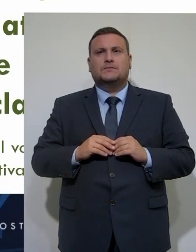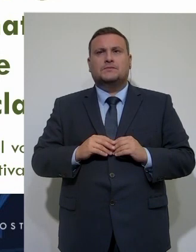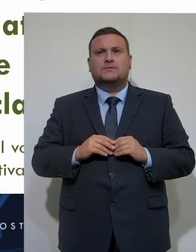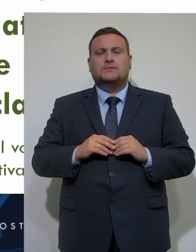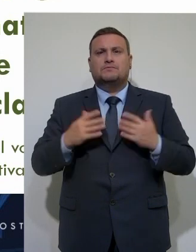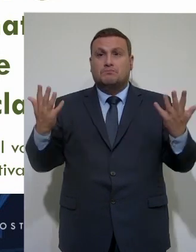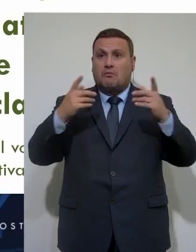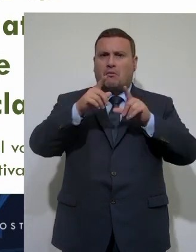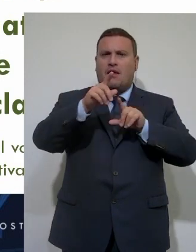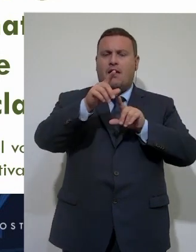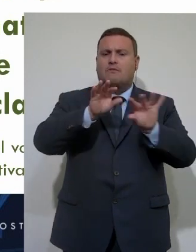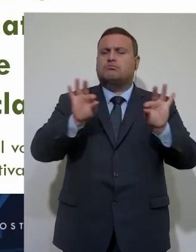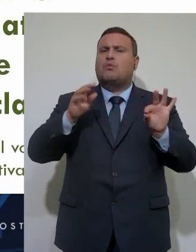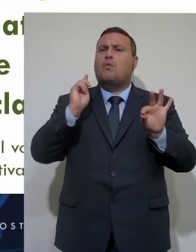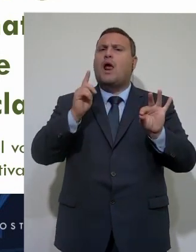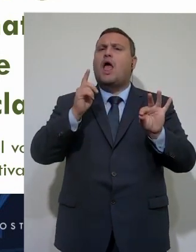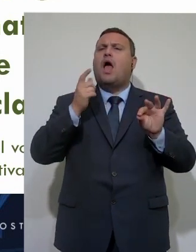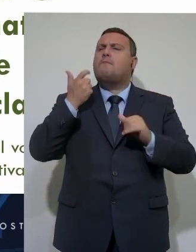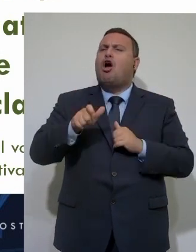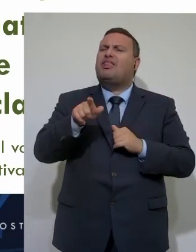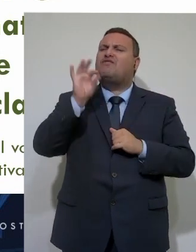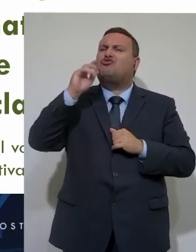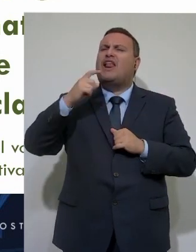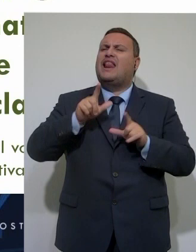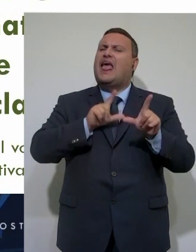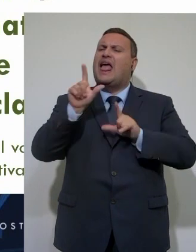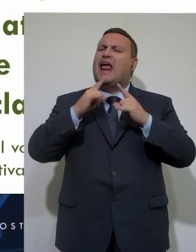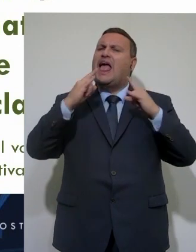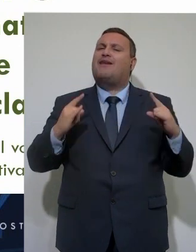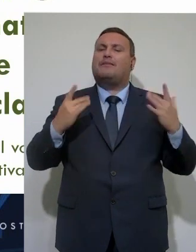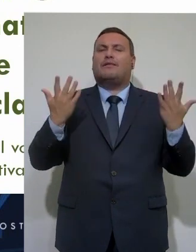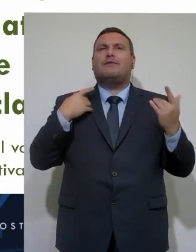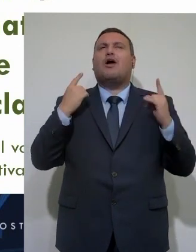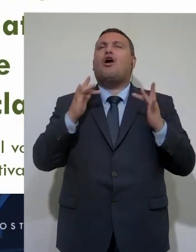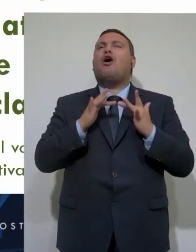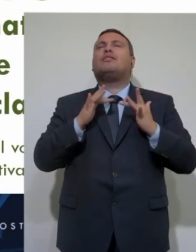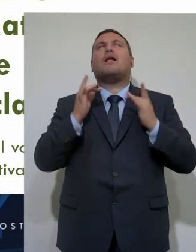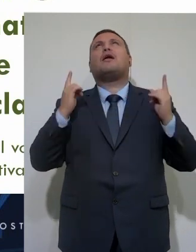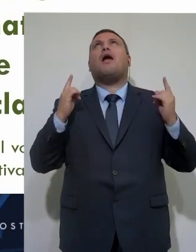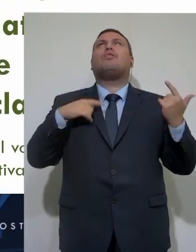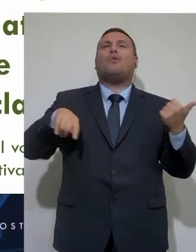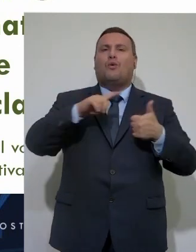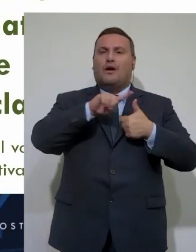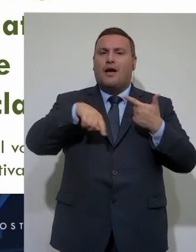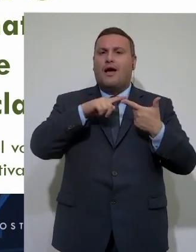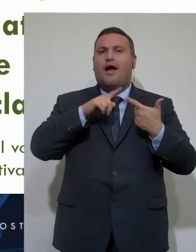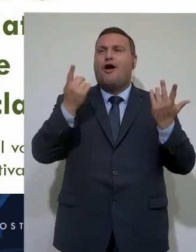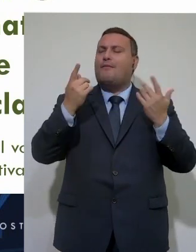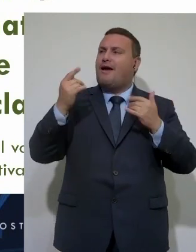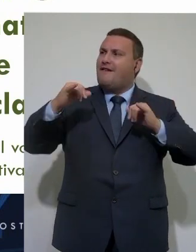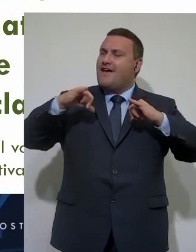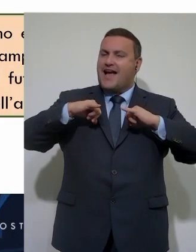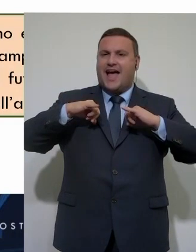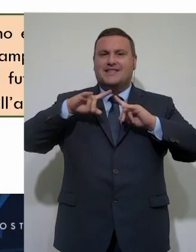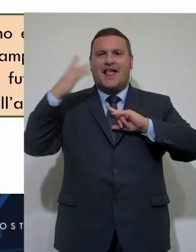fatto, come dire, le prime due ragioni sono il contatto con la natura e evidentemente provare a vivere una vacanza alternativa senza rinunciare alla